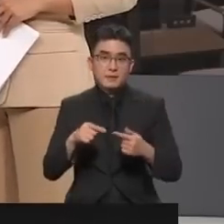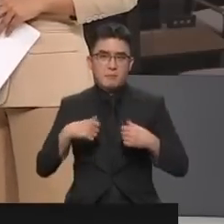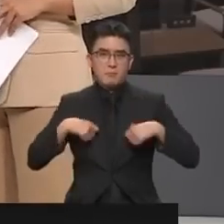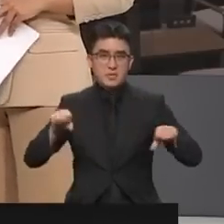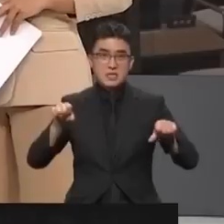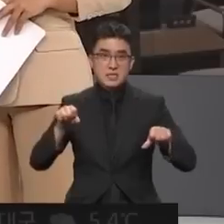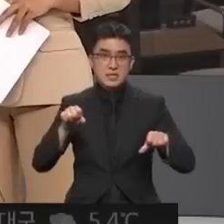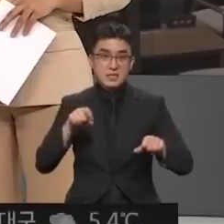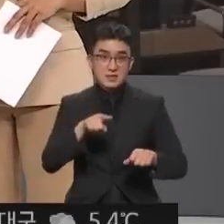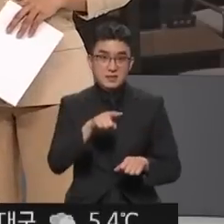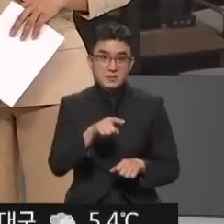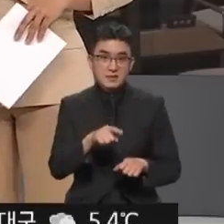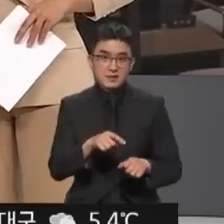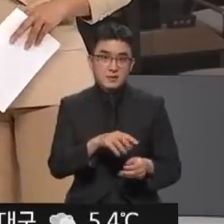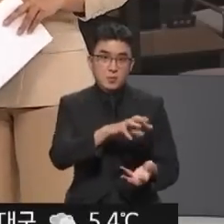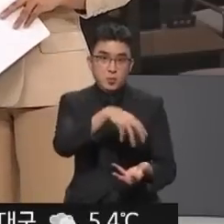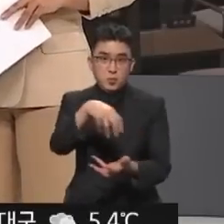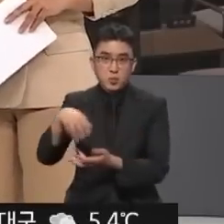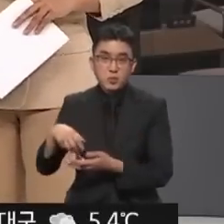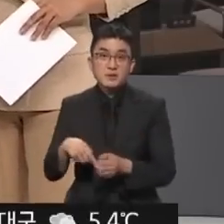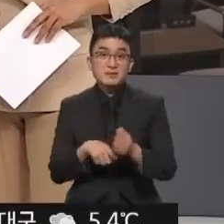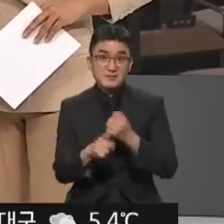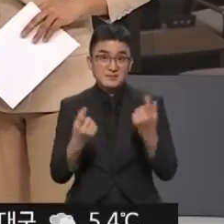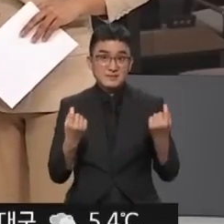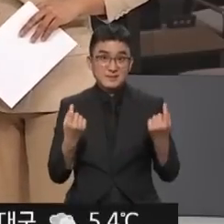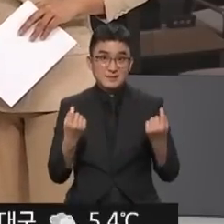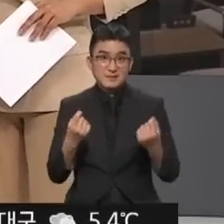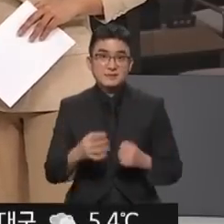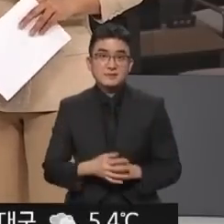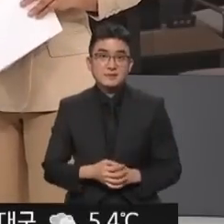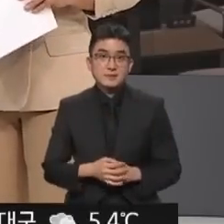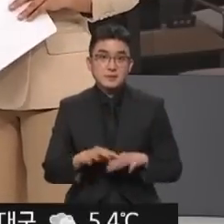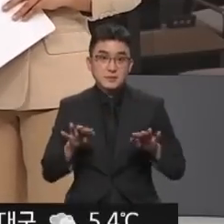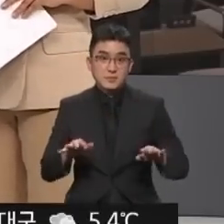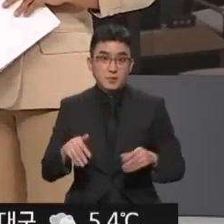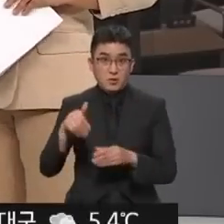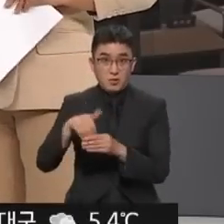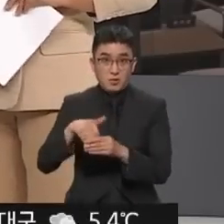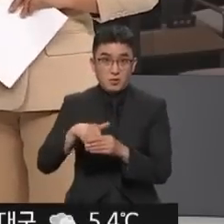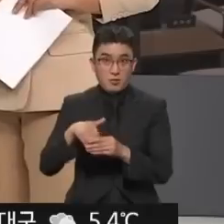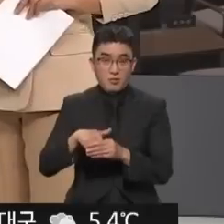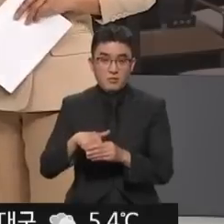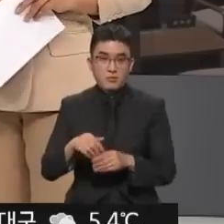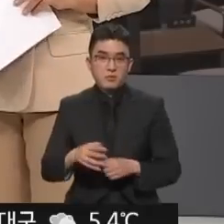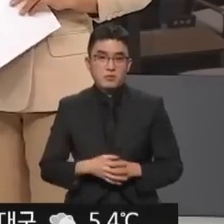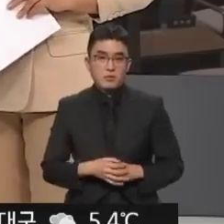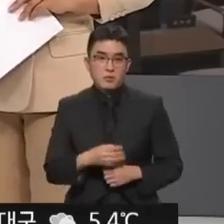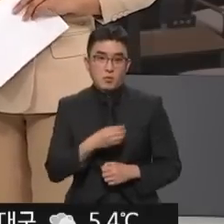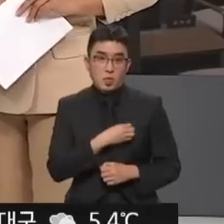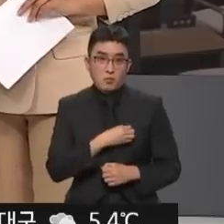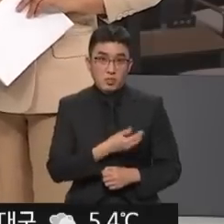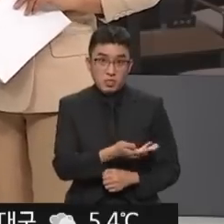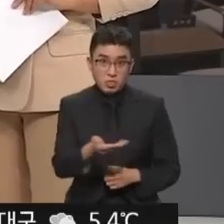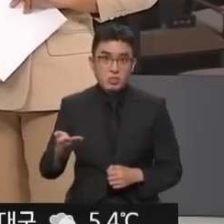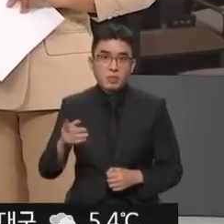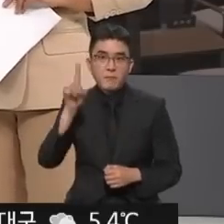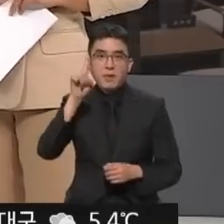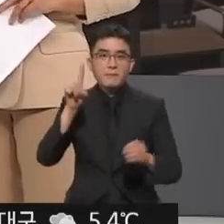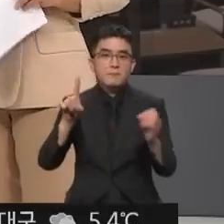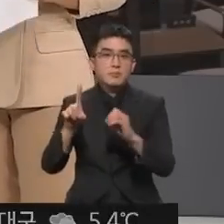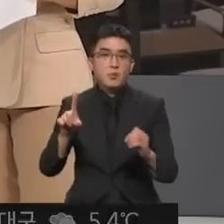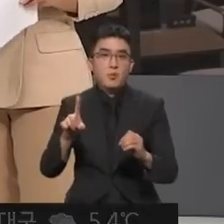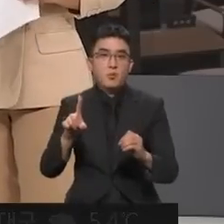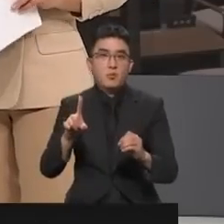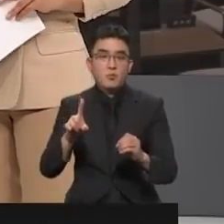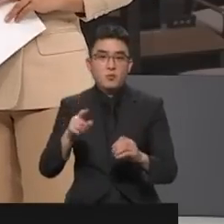흡수한 것으로 분석이 좀 되고 있는데요. 이번 전당대회 당심 100% 반영되죠. 또 결선 투표제로 진행이